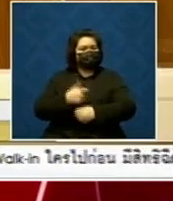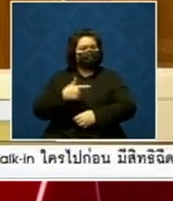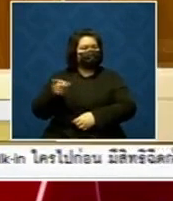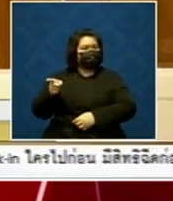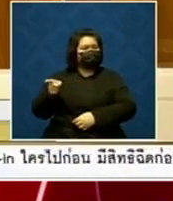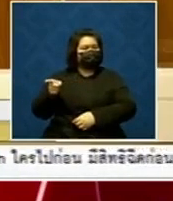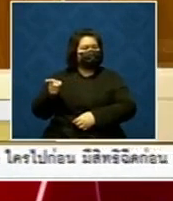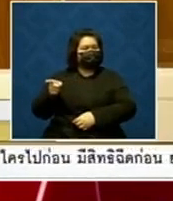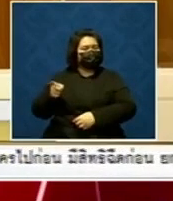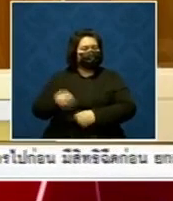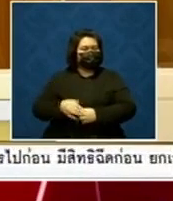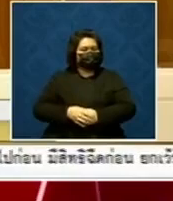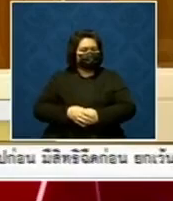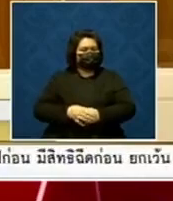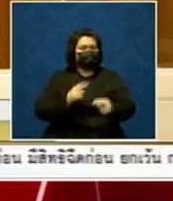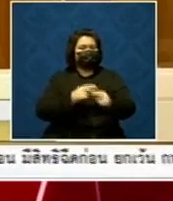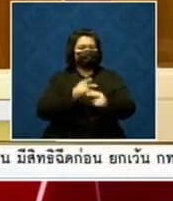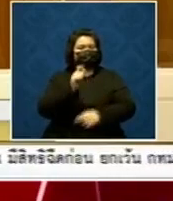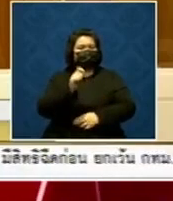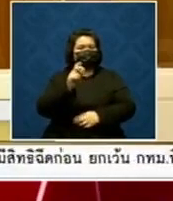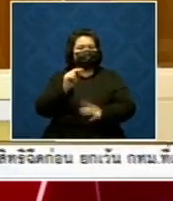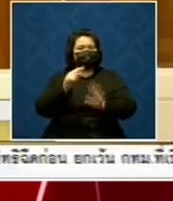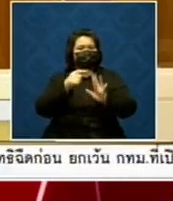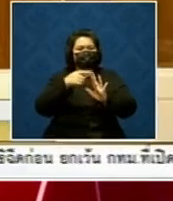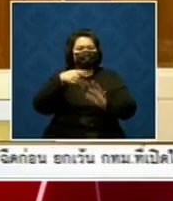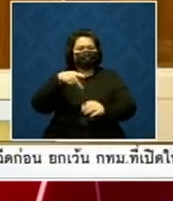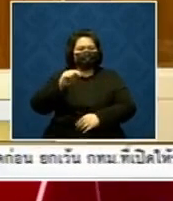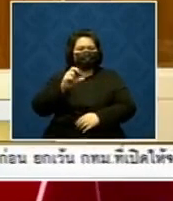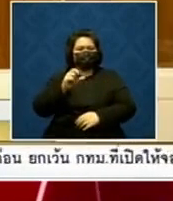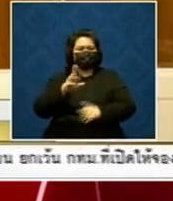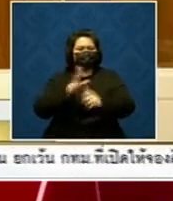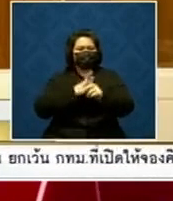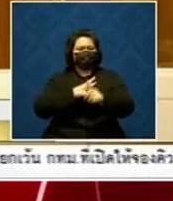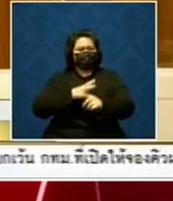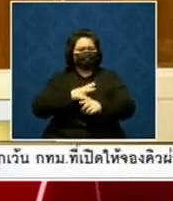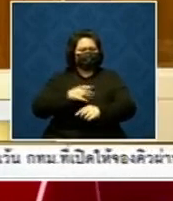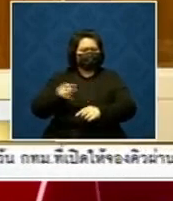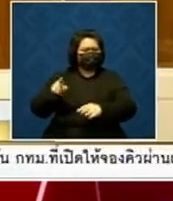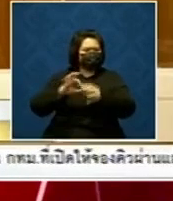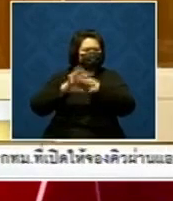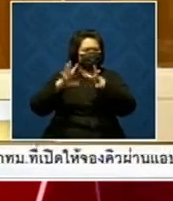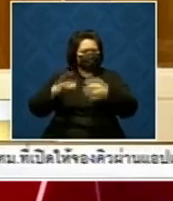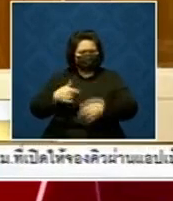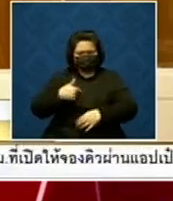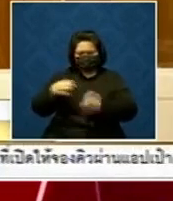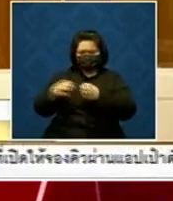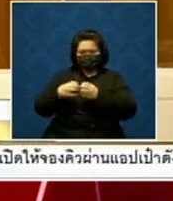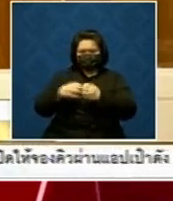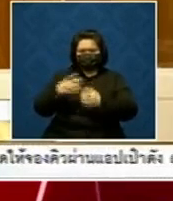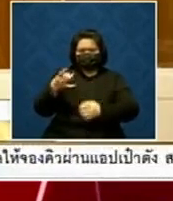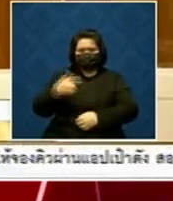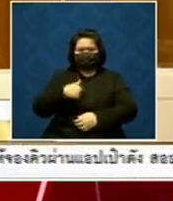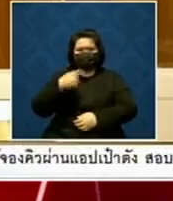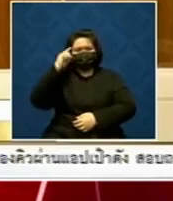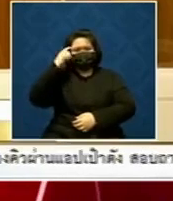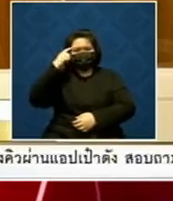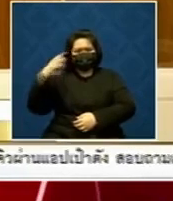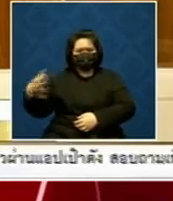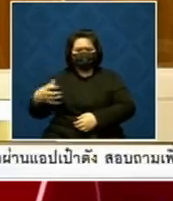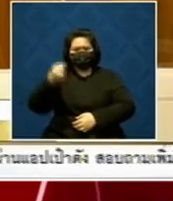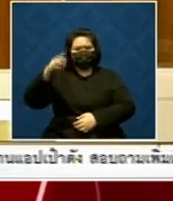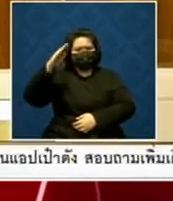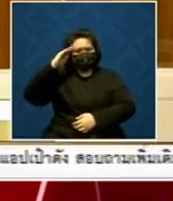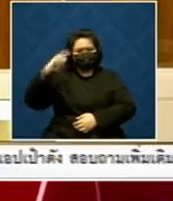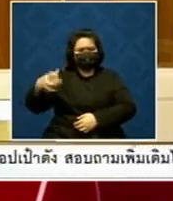เหมือนเดิ ม ส่วนการทำรัฐประหารนั้นทำให้สำเร็จนะถ้าทำไม่สำเร็จเนี่ยเป็นกบฏแล้วก็โท